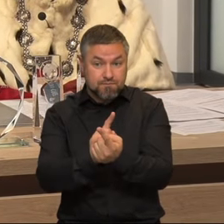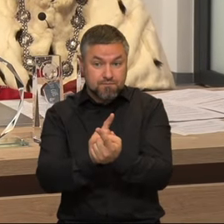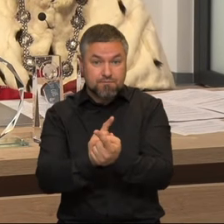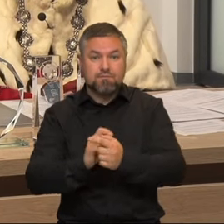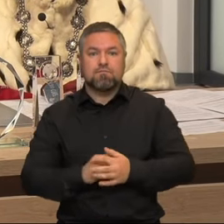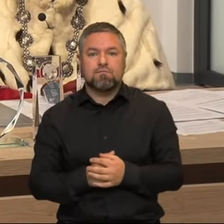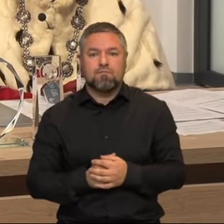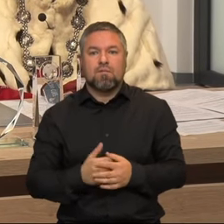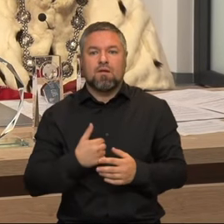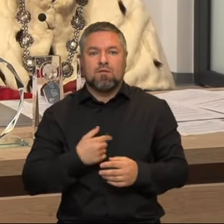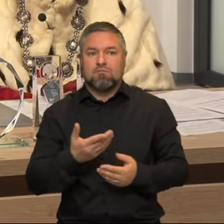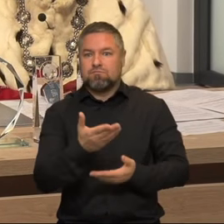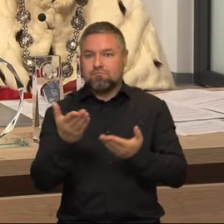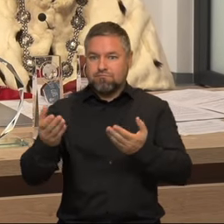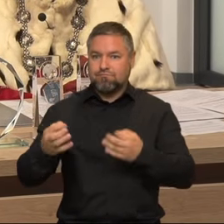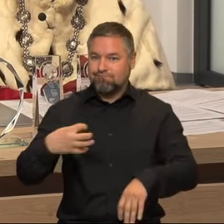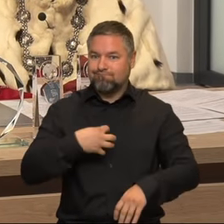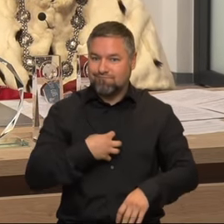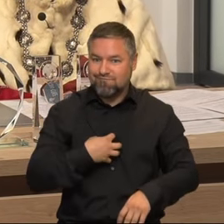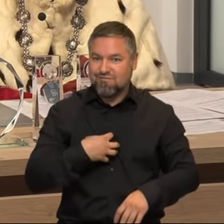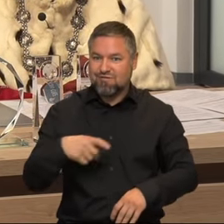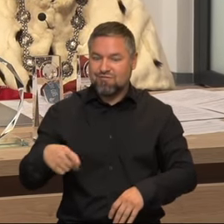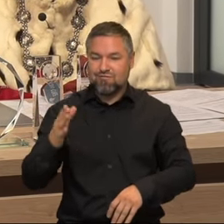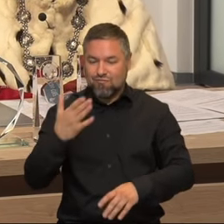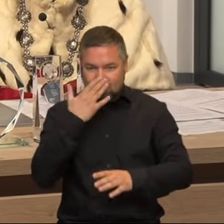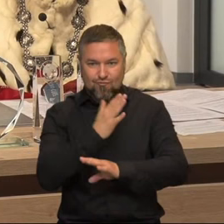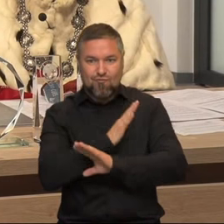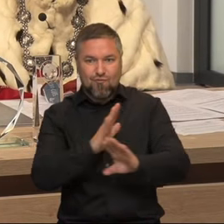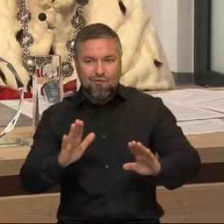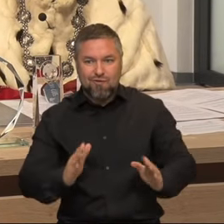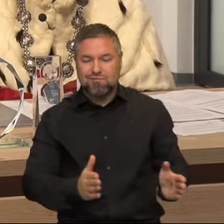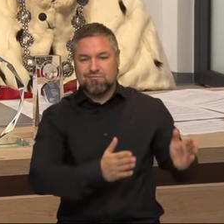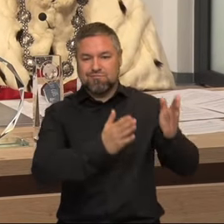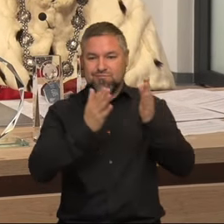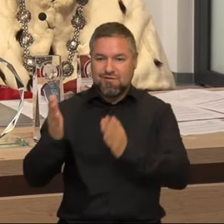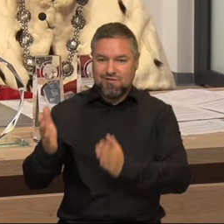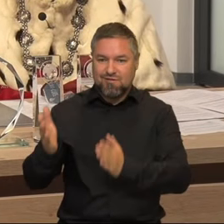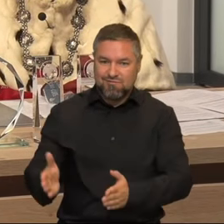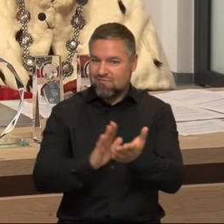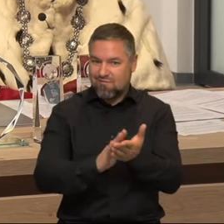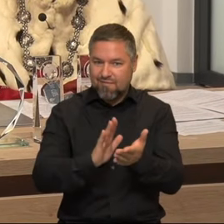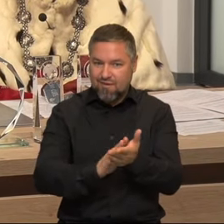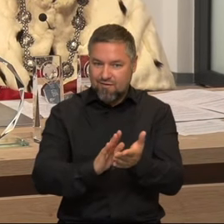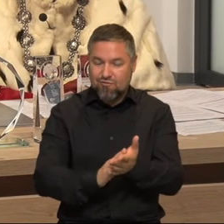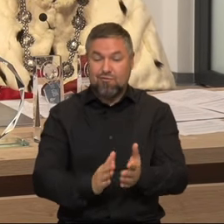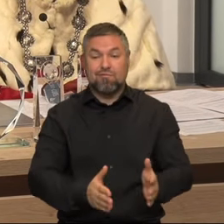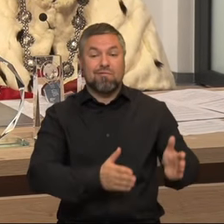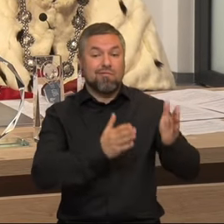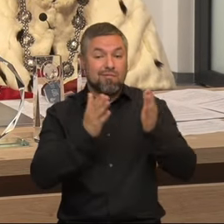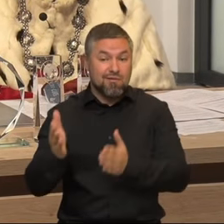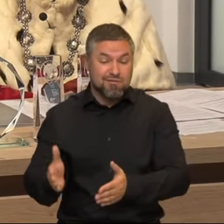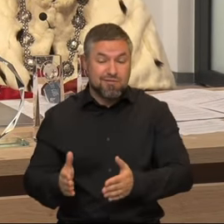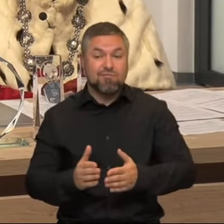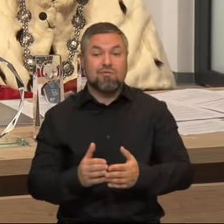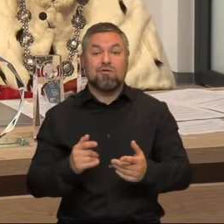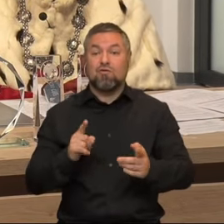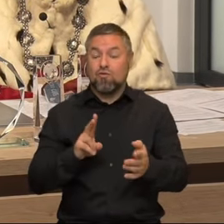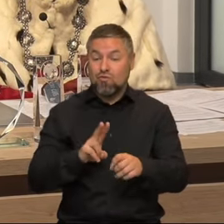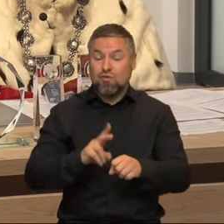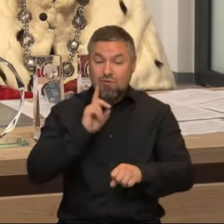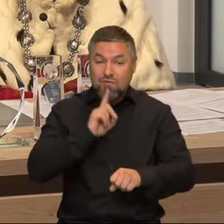to Jego Magnificencja będzie mógł pokazać kolejne laury, kolejne nagrody,